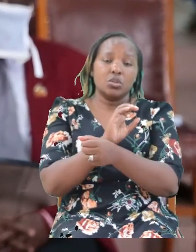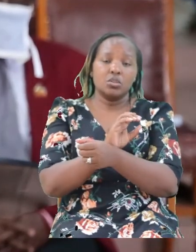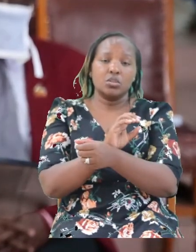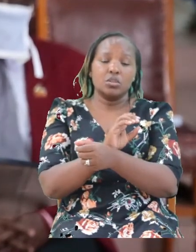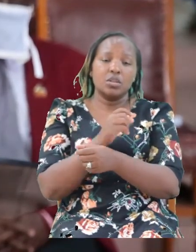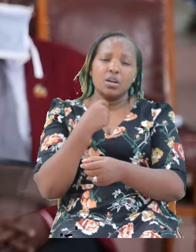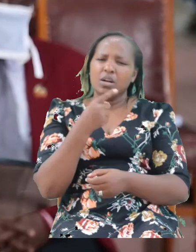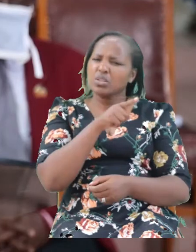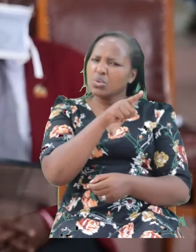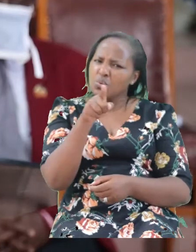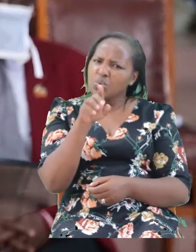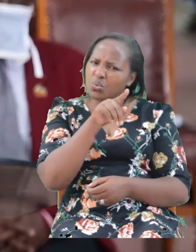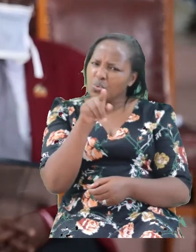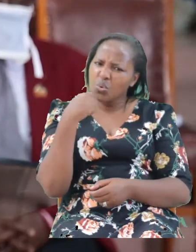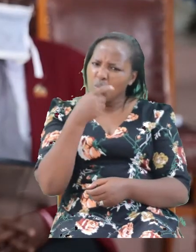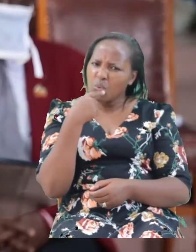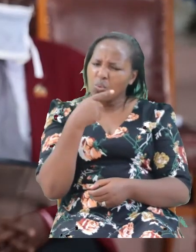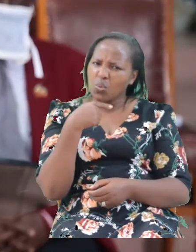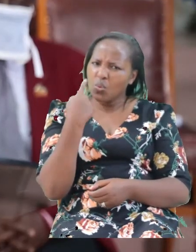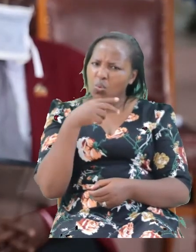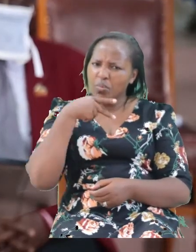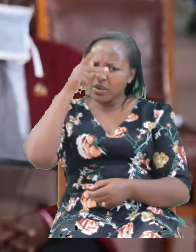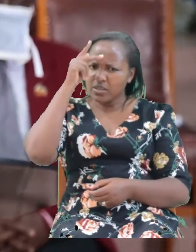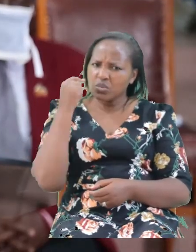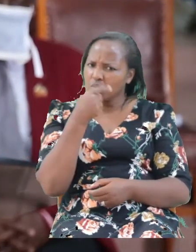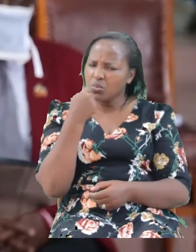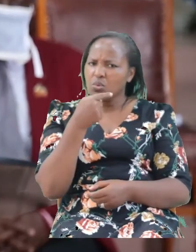akaulizwa, na wewe ni wanani? Akanyamaza.